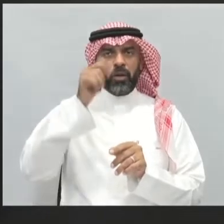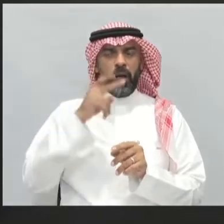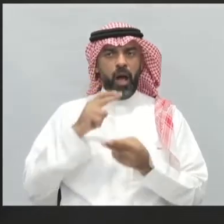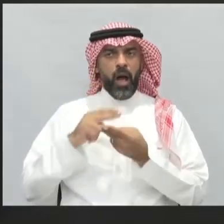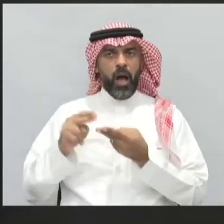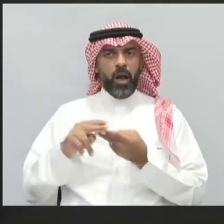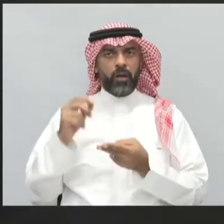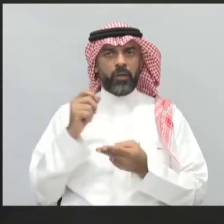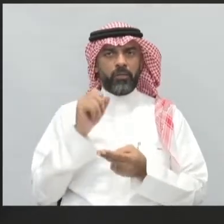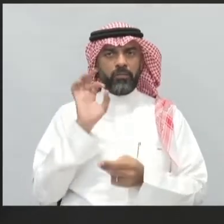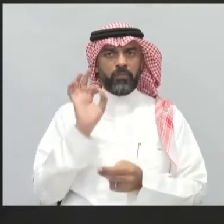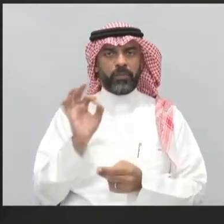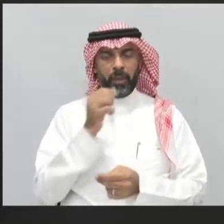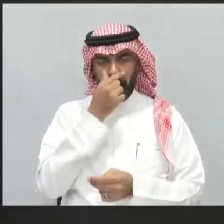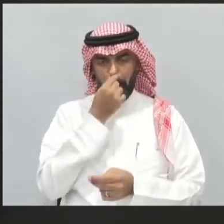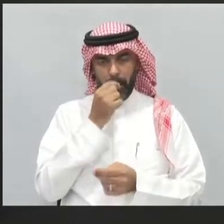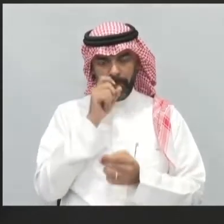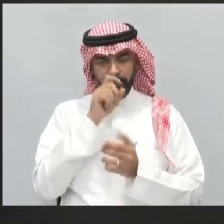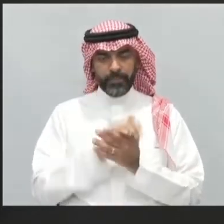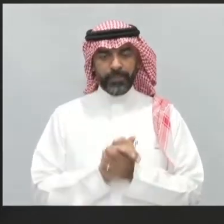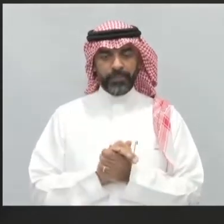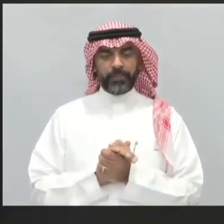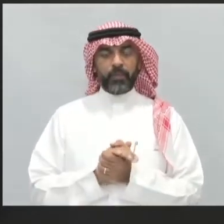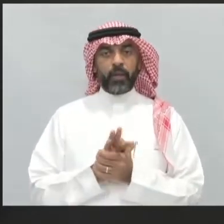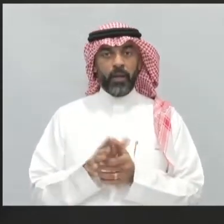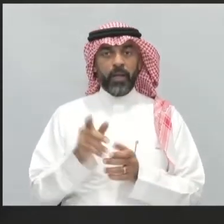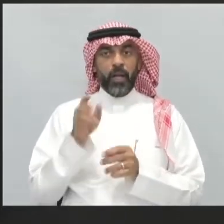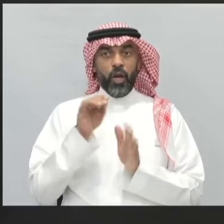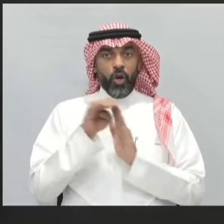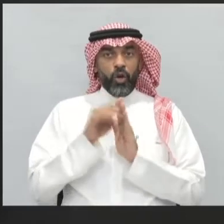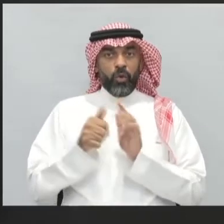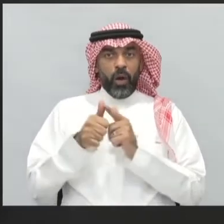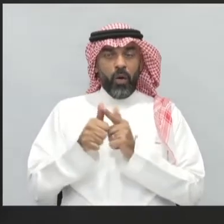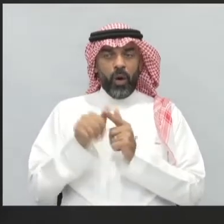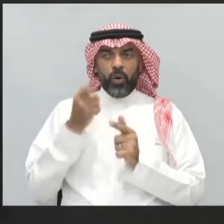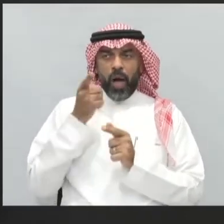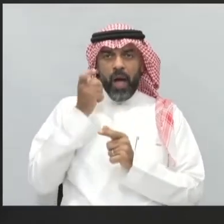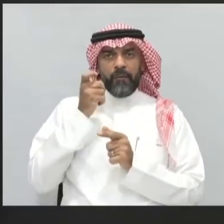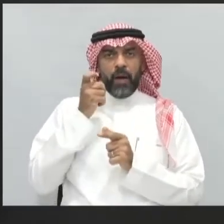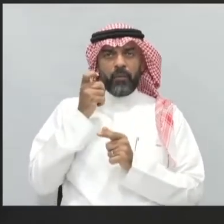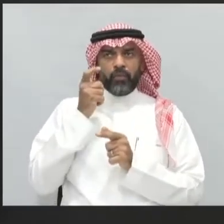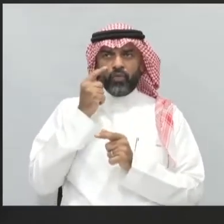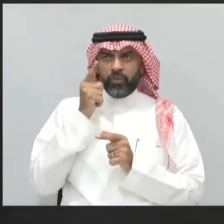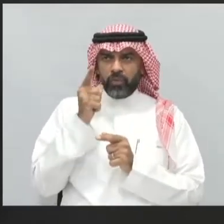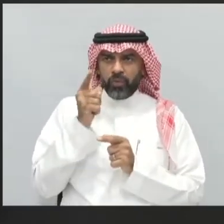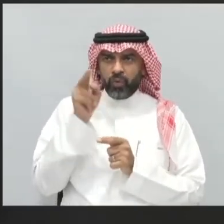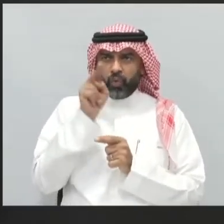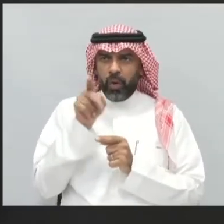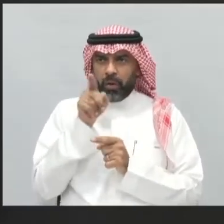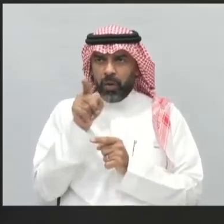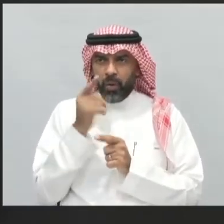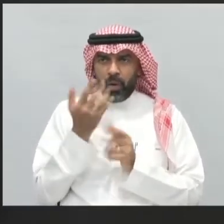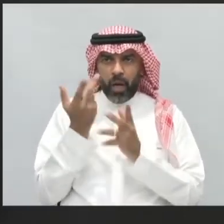خطوه عندي افهم اقرا مثلا وحدد المعطيات منها حتى مو لازم اكتبها فقط اني احددها